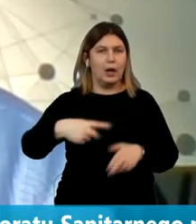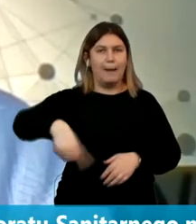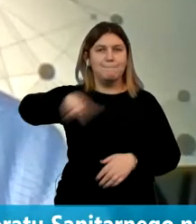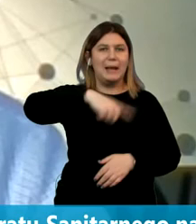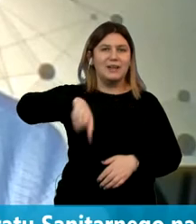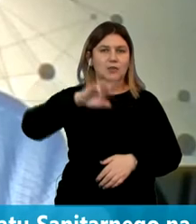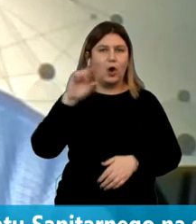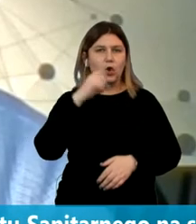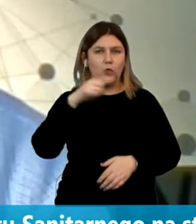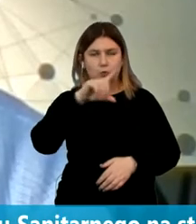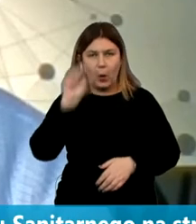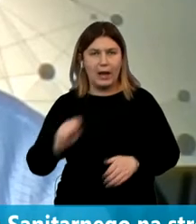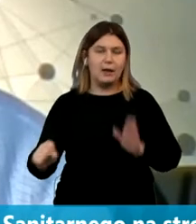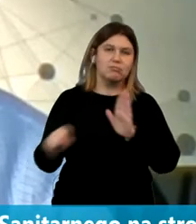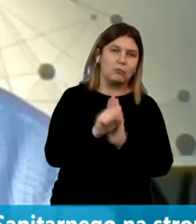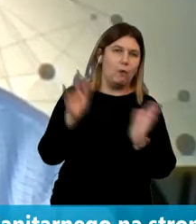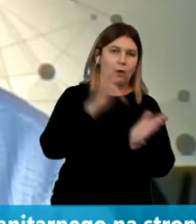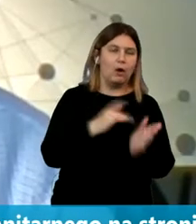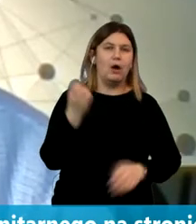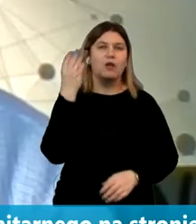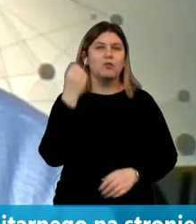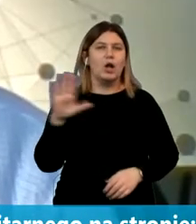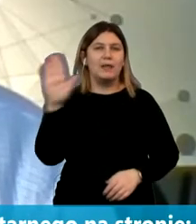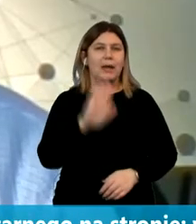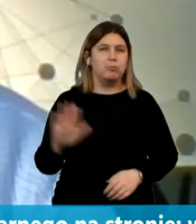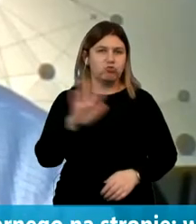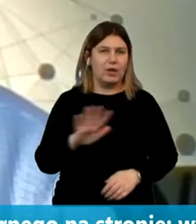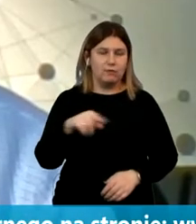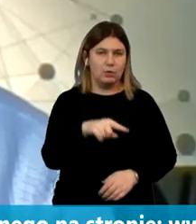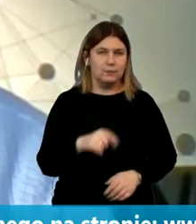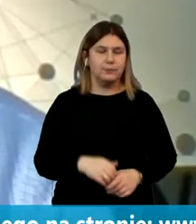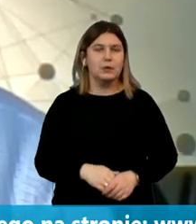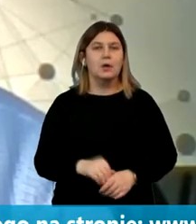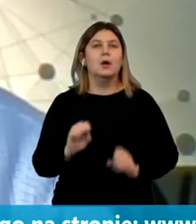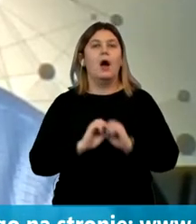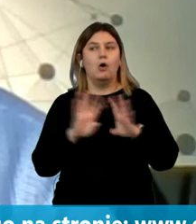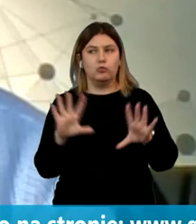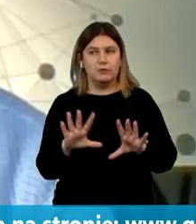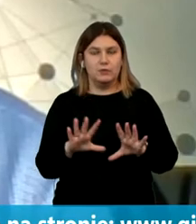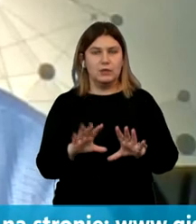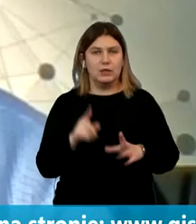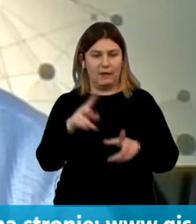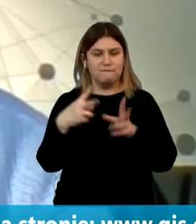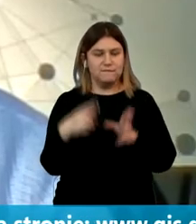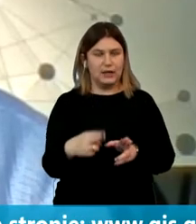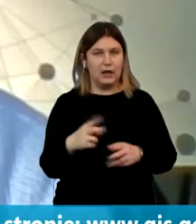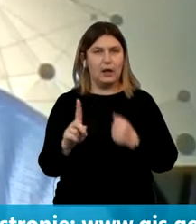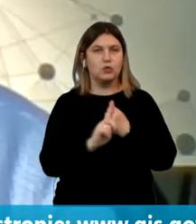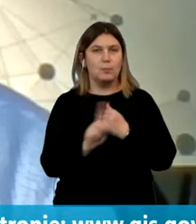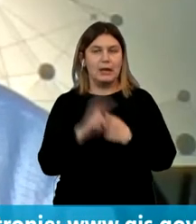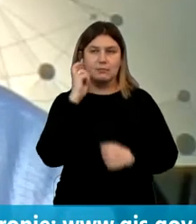Rodła aż do dworca Niebuszewo. Oczywiście ten fragment linii numer 3,